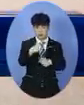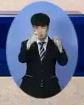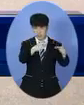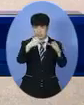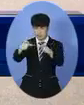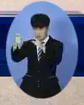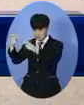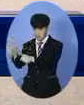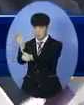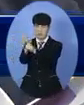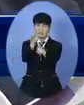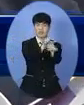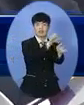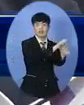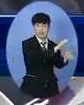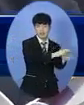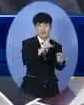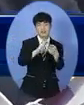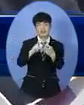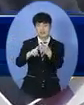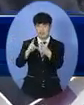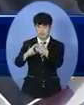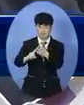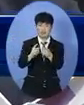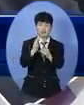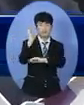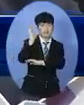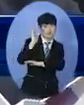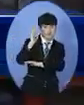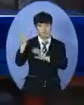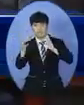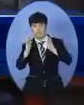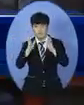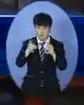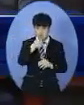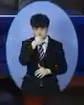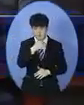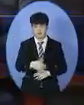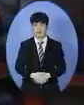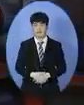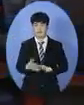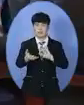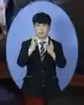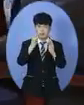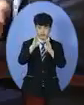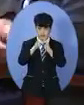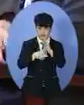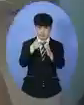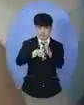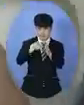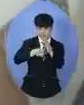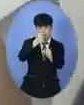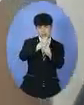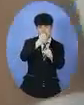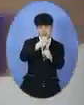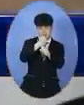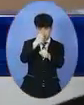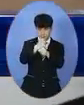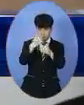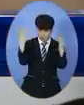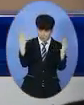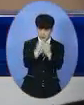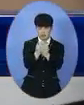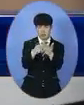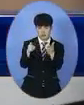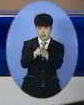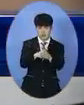방안과 지방자치단체의 역할 정립이라는 주제 발표를 시작으로 열띤 토론을 벌였습니다. 토론에서